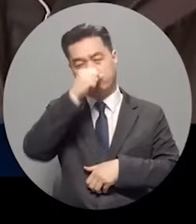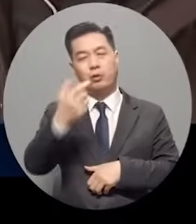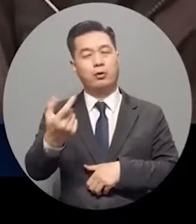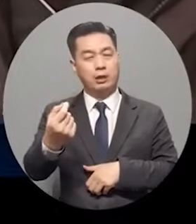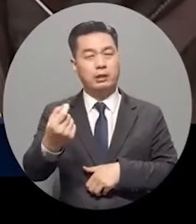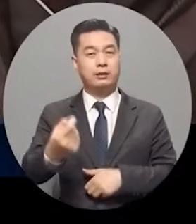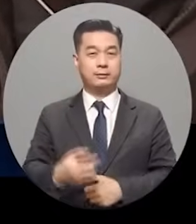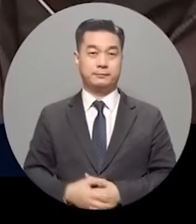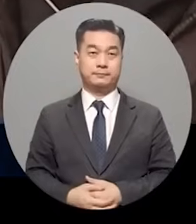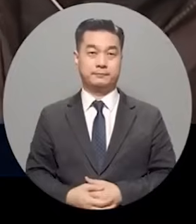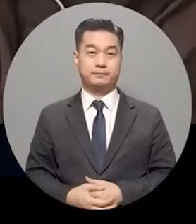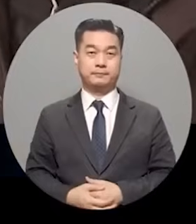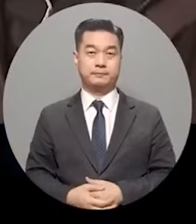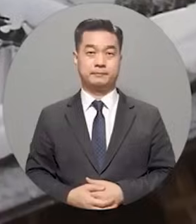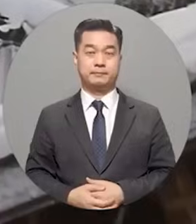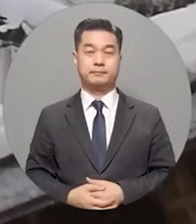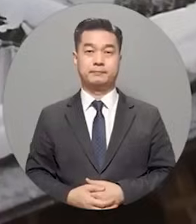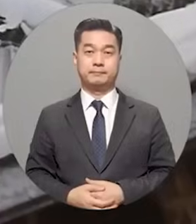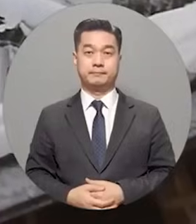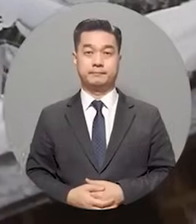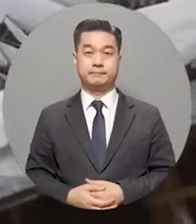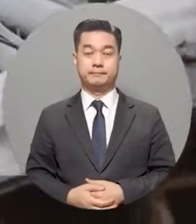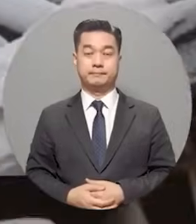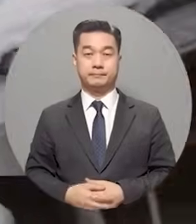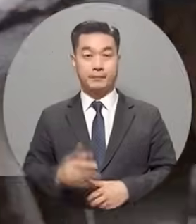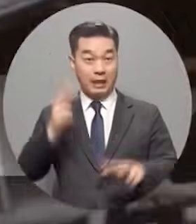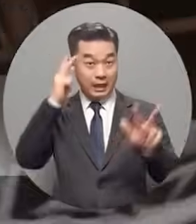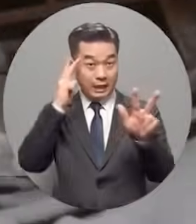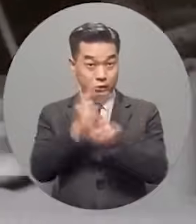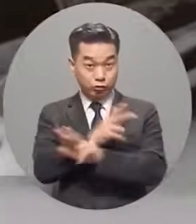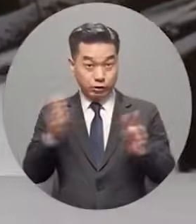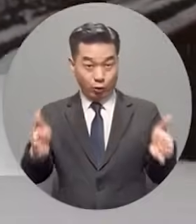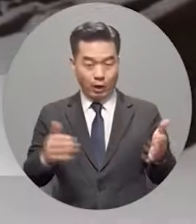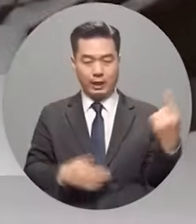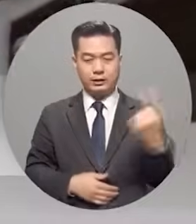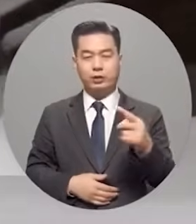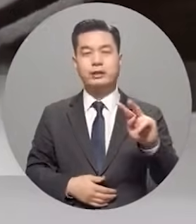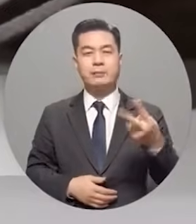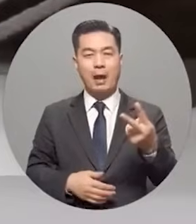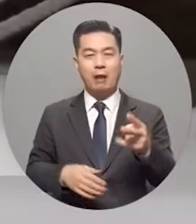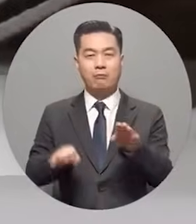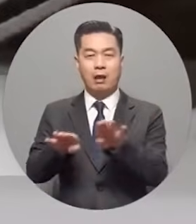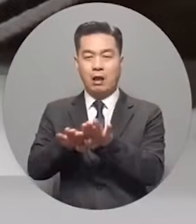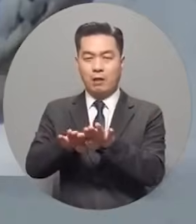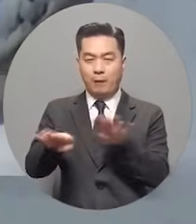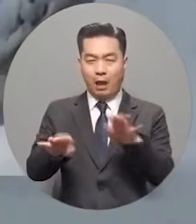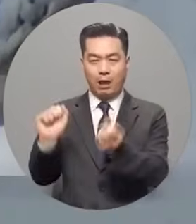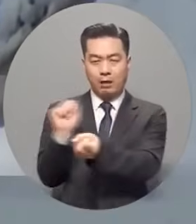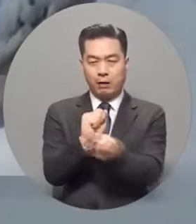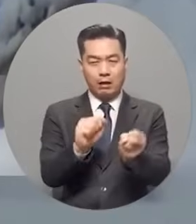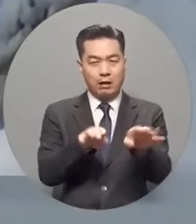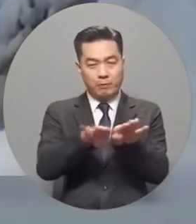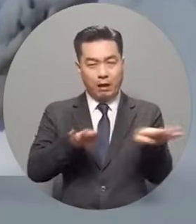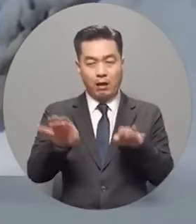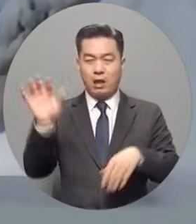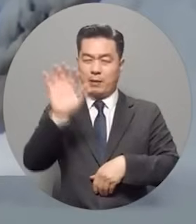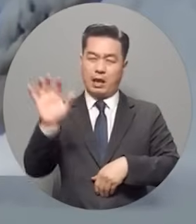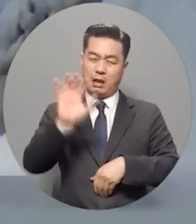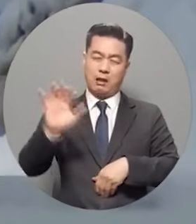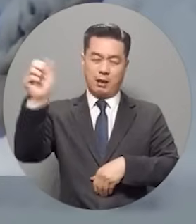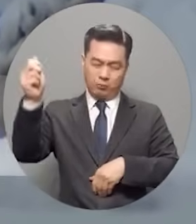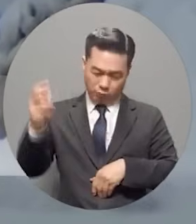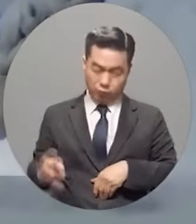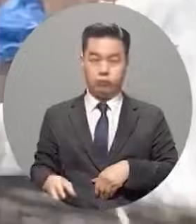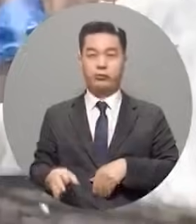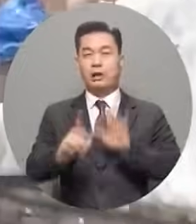규모 지진 뭐 이러하네. 일주일 동안 1200번이 넘는 기록적인 여진이 계속되고 있고 기온이